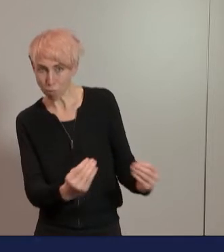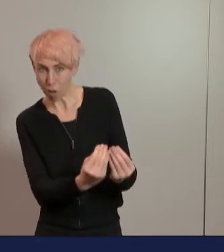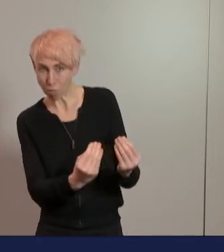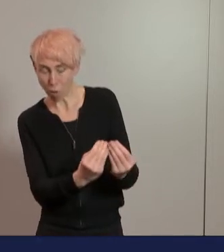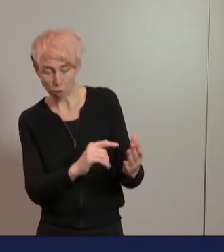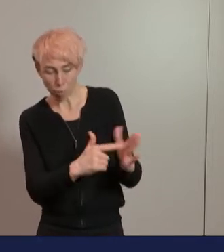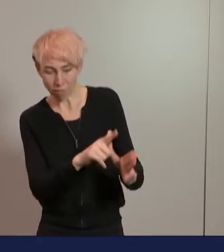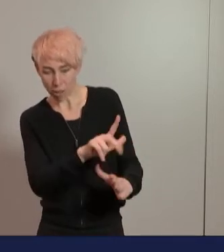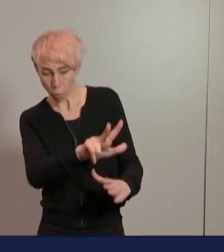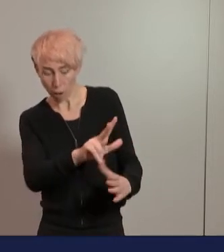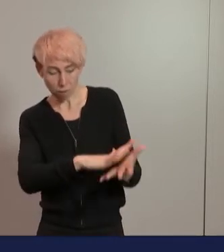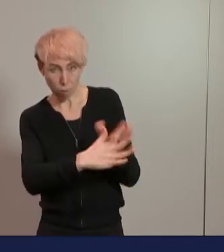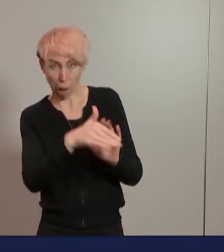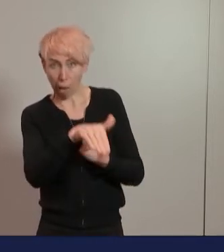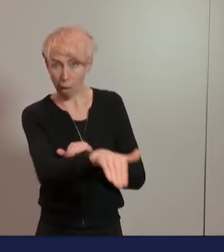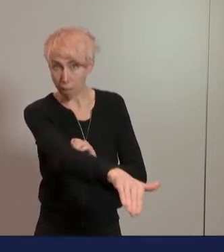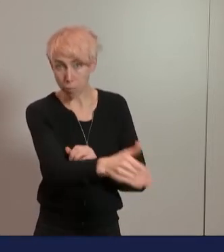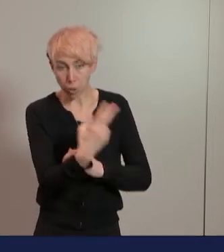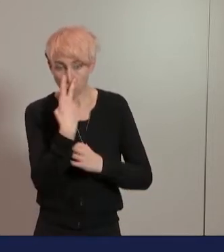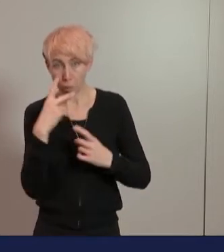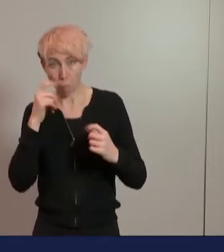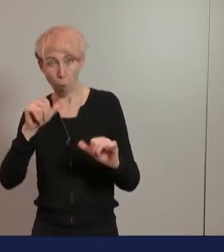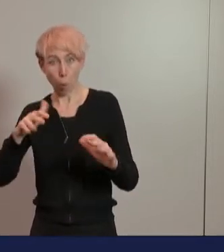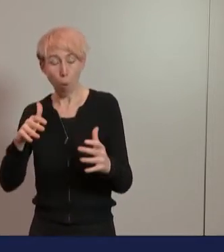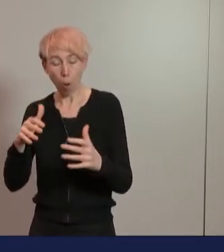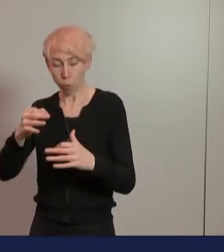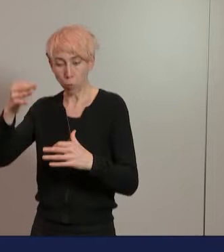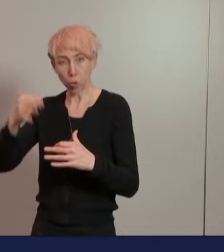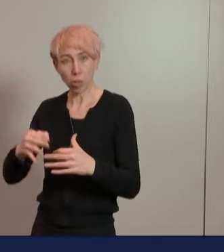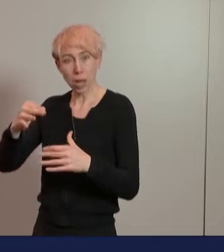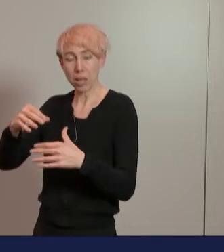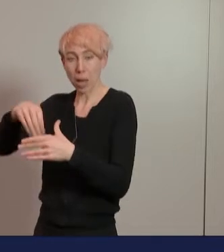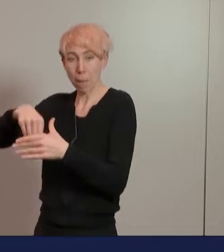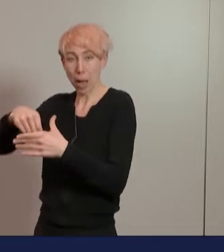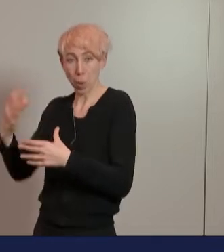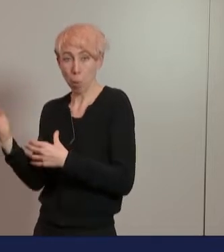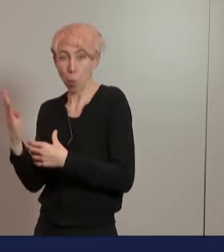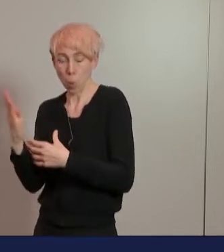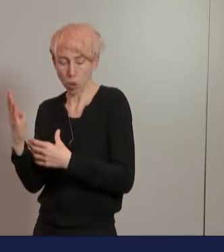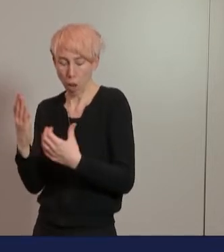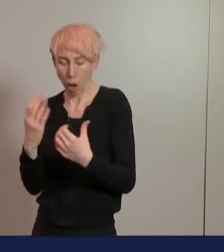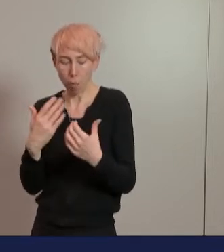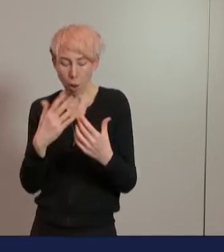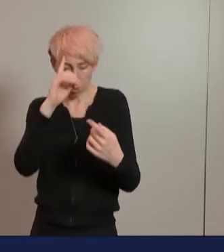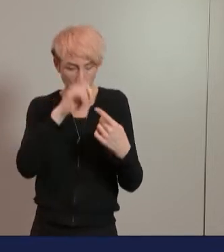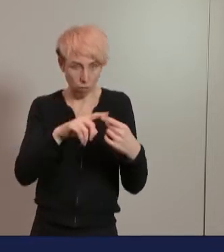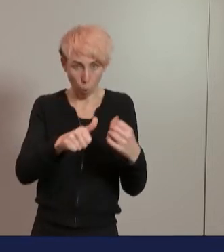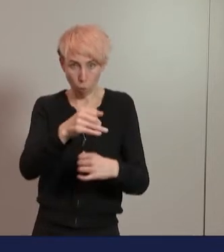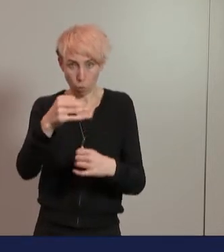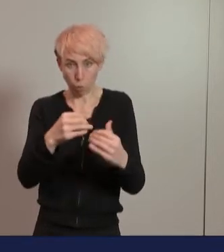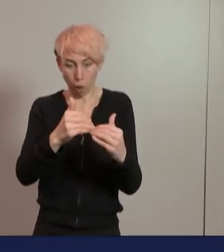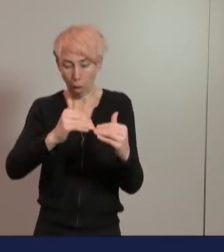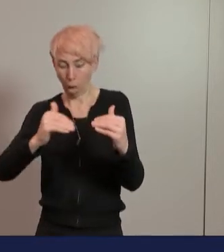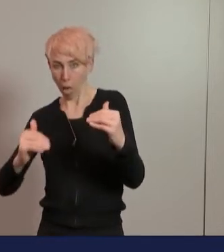s'avère particulièrement visible sur l'évolution du taux d'épargne brute, qui s'éloigne très fortement et trop dangereusement de l'objectif des 11%.